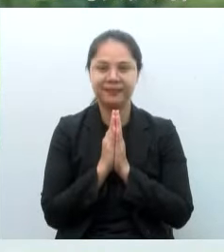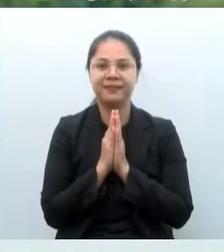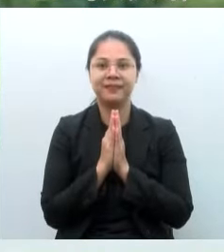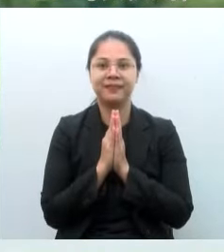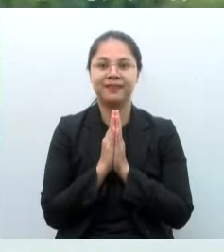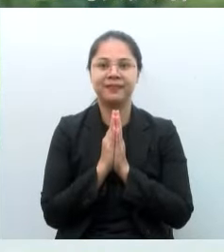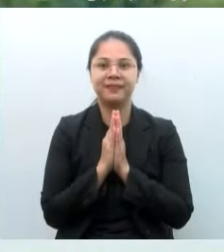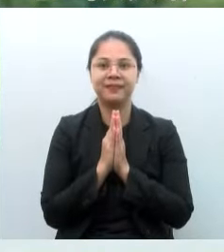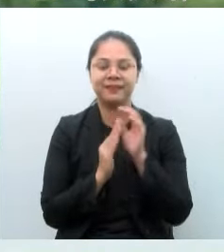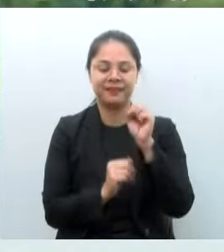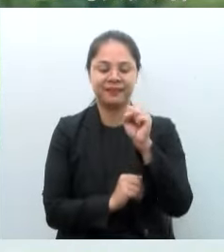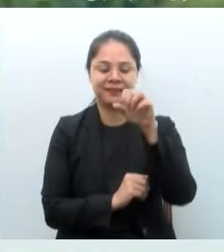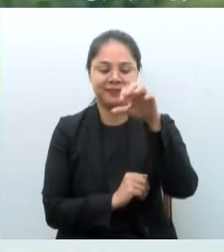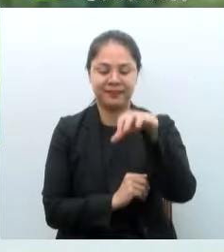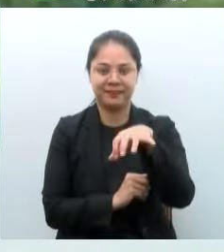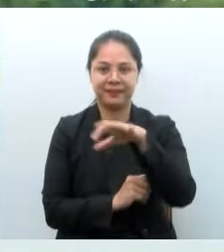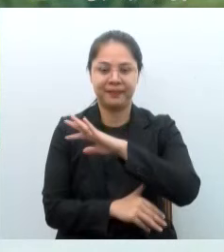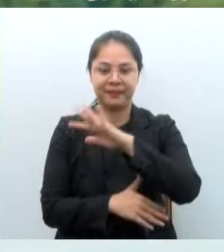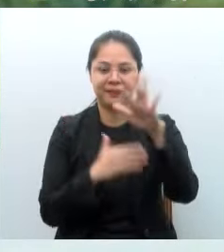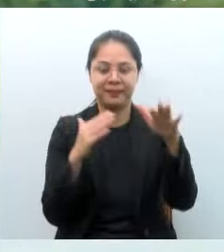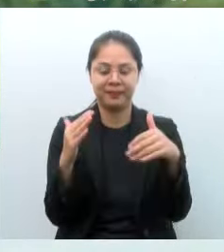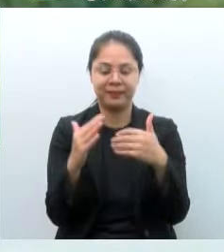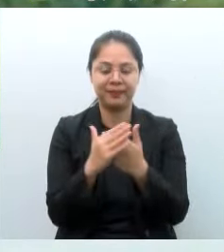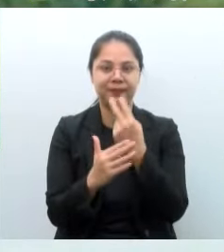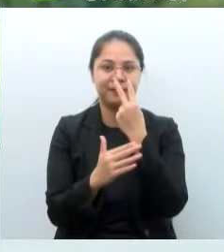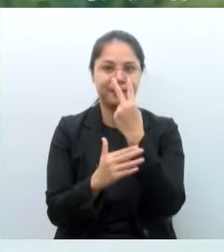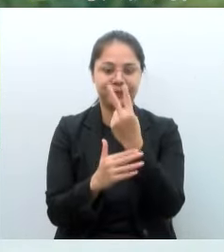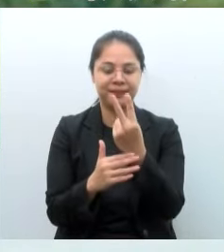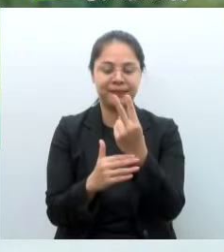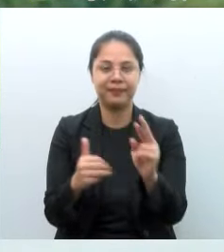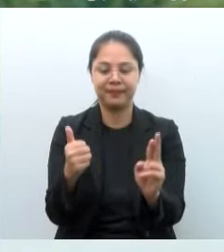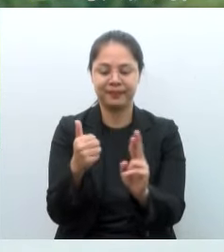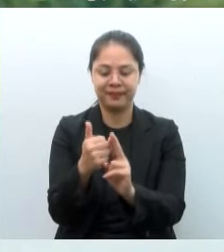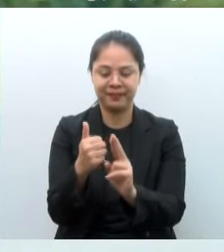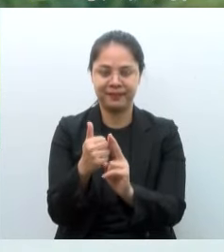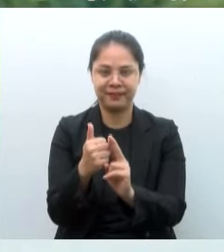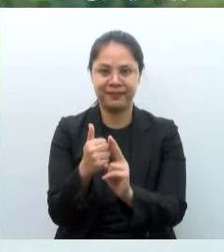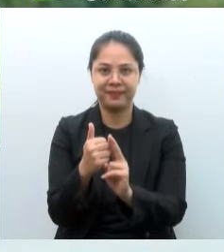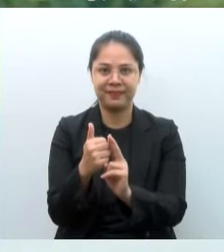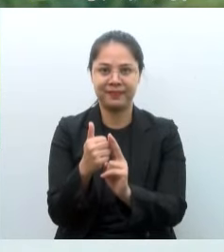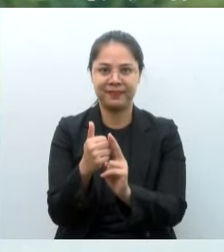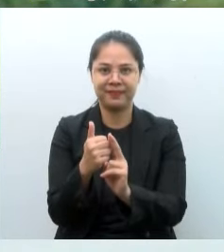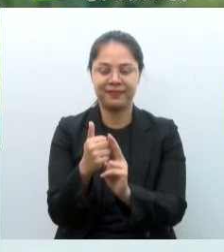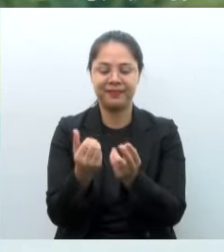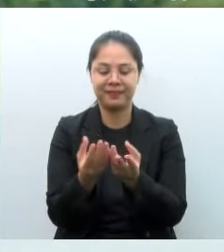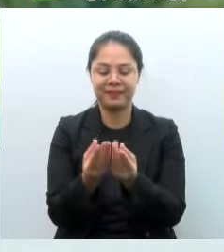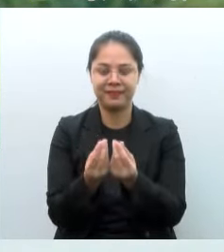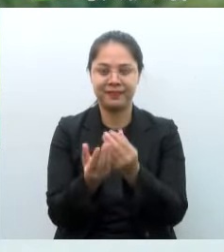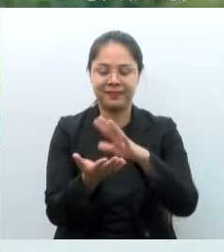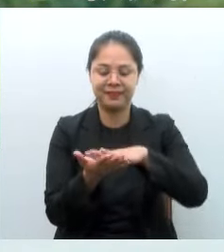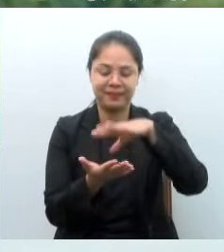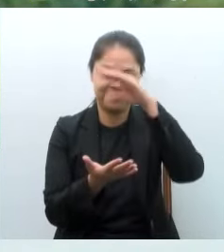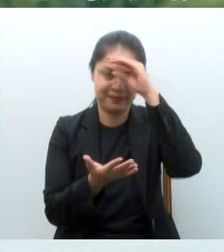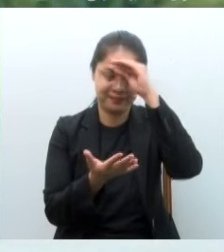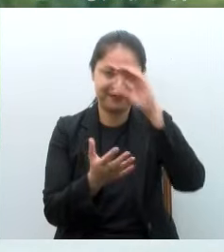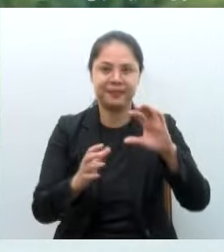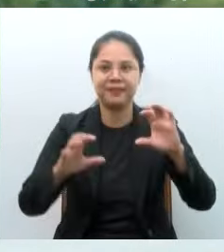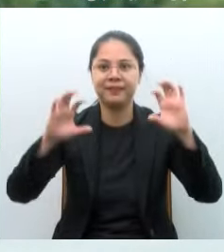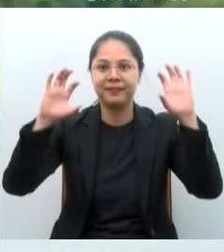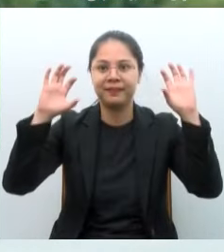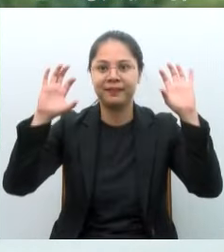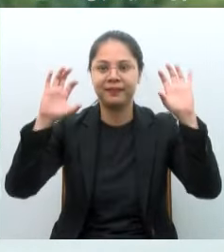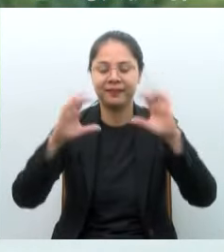ตพื้นที่การศึกษาทุกท่านนะครับท่านรองผู้อำนวยการสำนักงานเขตพื้นที่การศึกษาท่านพี่น้องข้าราชการครูและก็บุคลากรทางการศึกษ